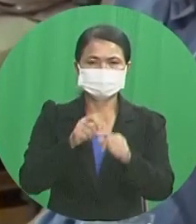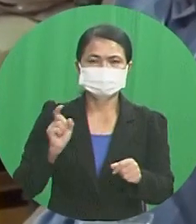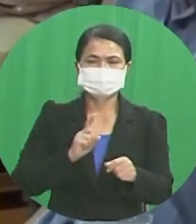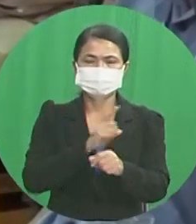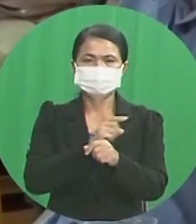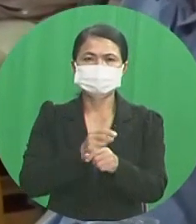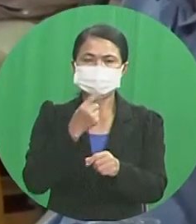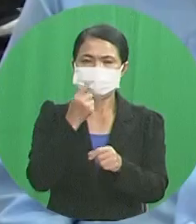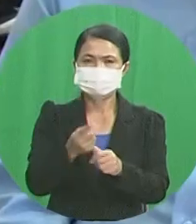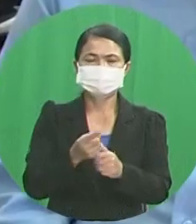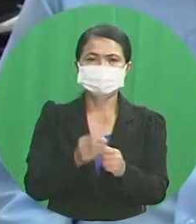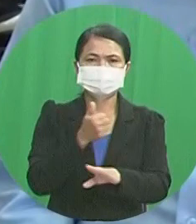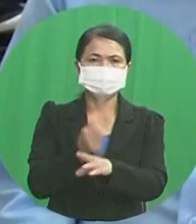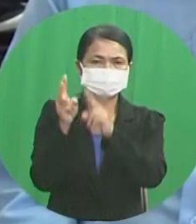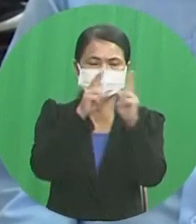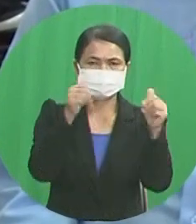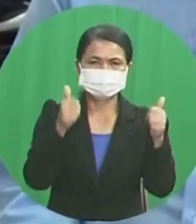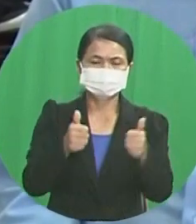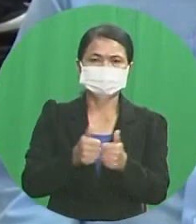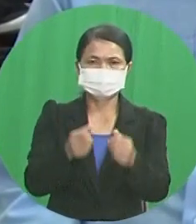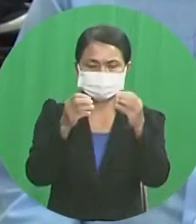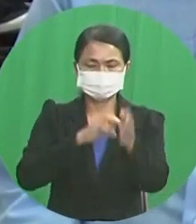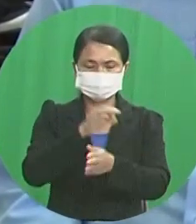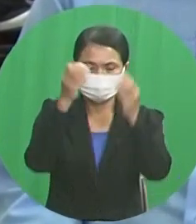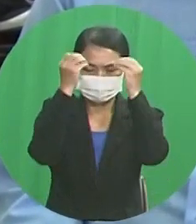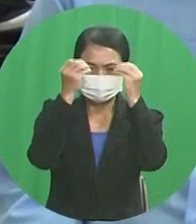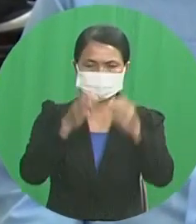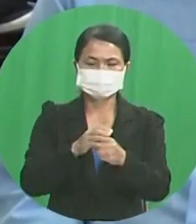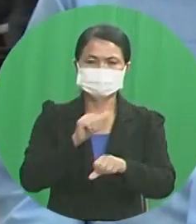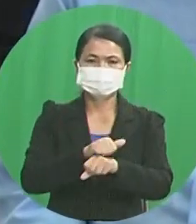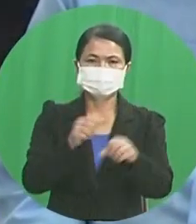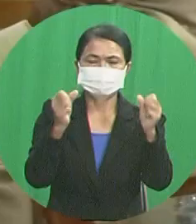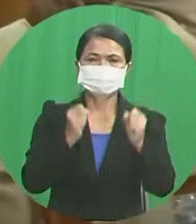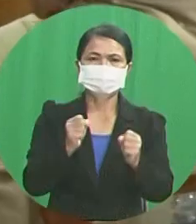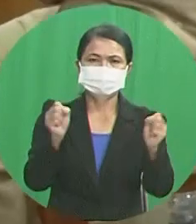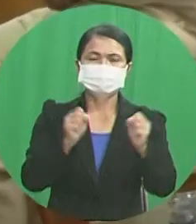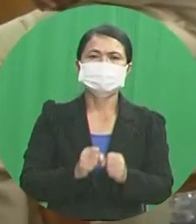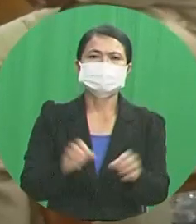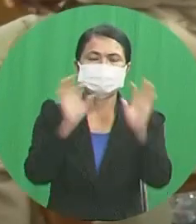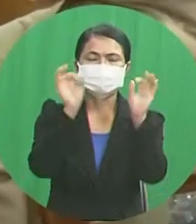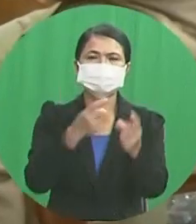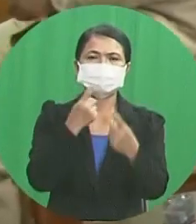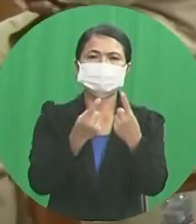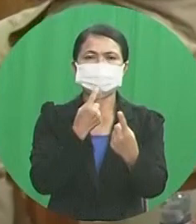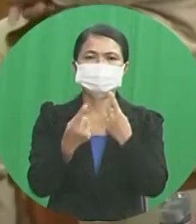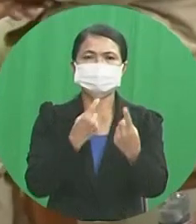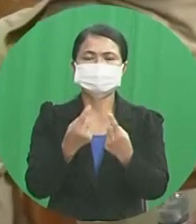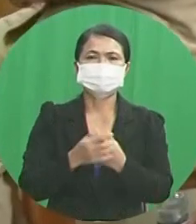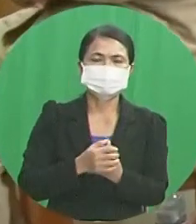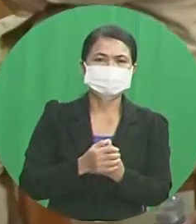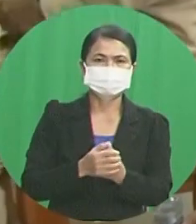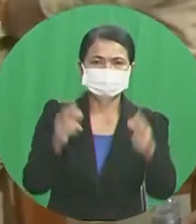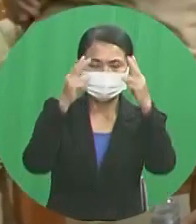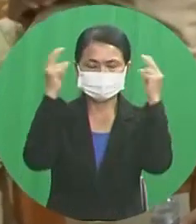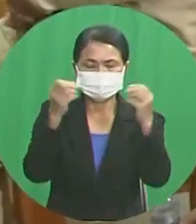ផានបានបញ្ជាក់ថាអភិបាលកិច្ចល្អក្នុងវិស័យព័ត៌មានគឺកិច្ចពង្រឹងវេទិកាសន្តិនិកឆ្លើយឆ្លងរវាងម